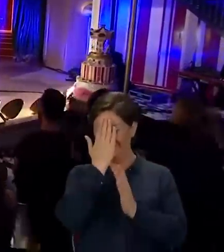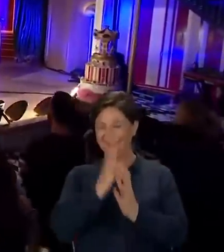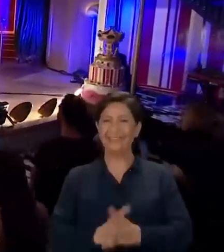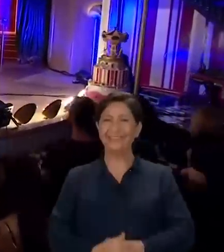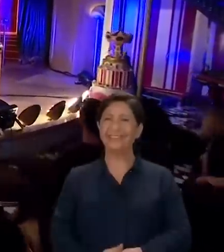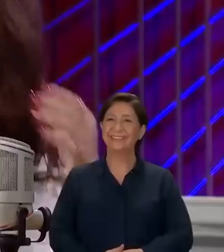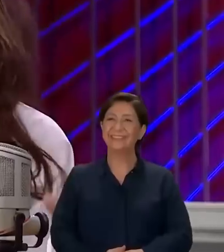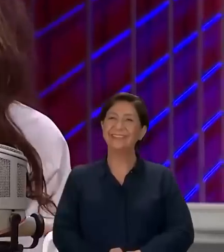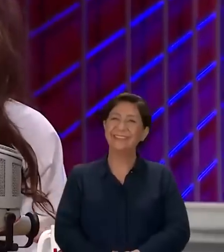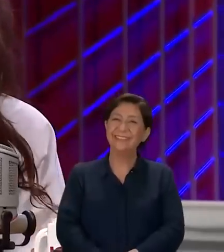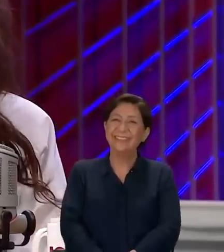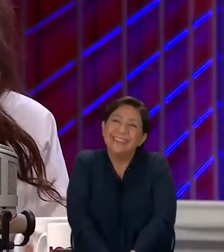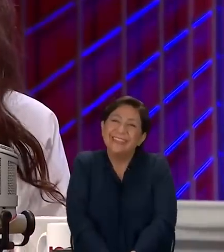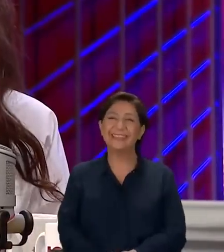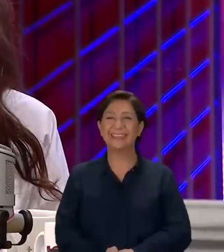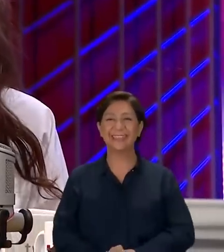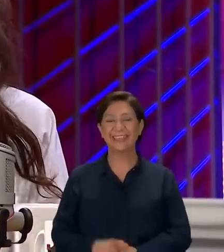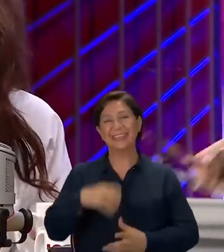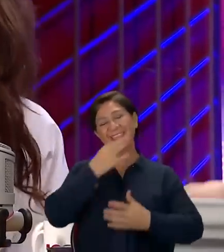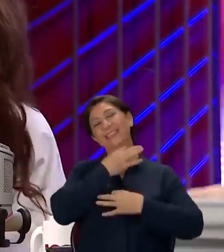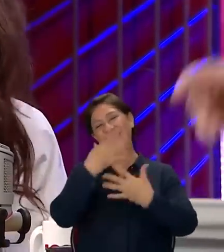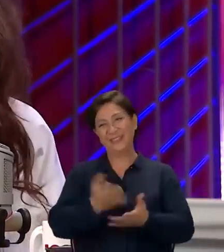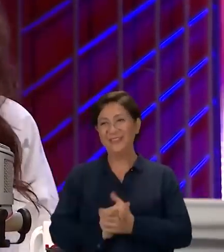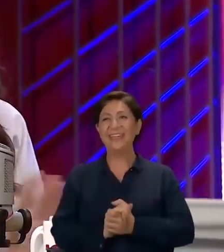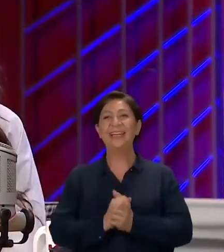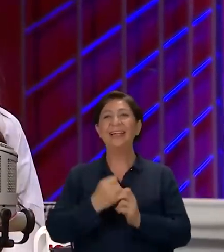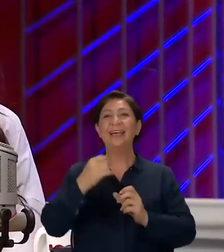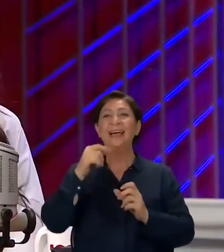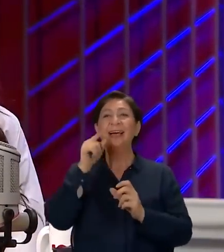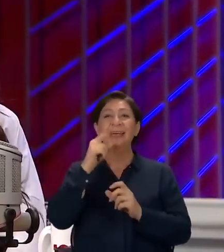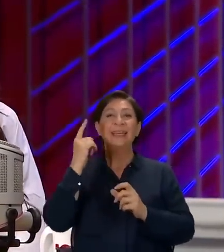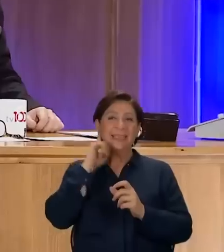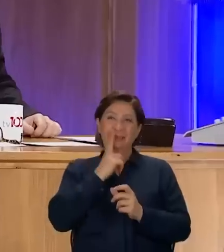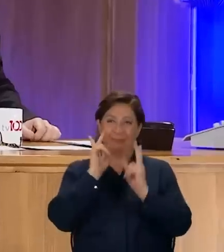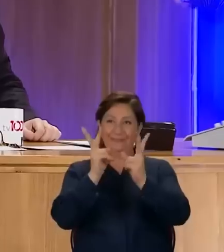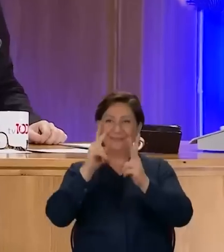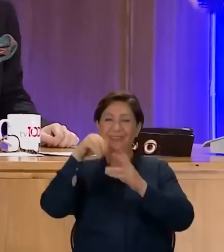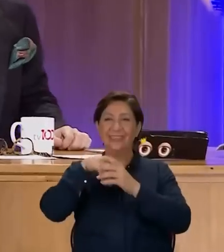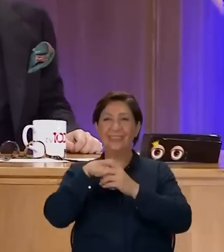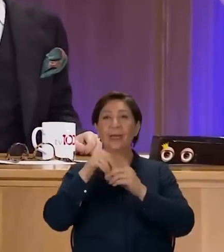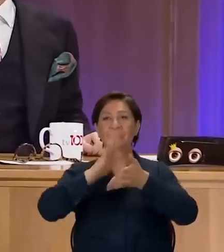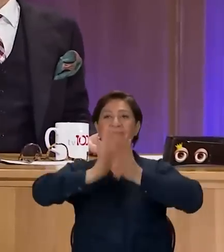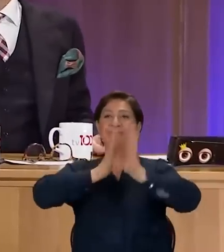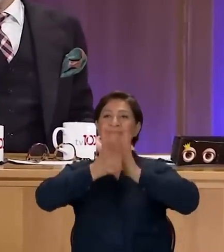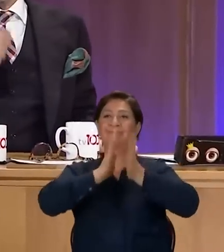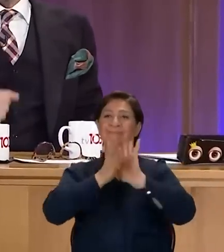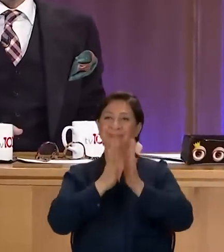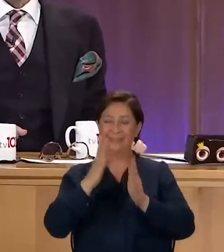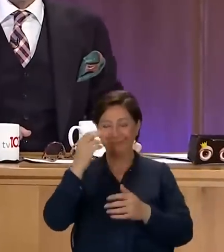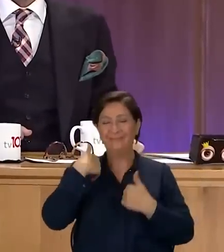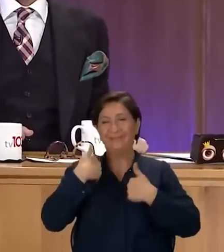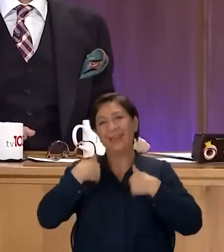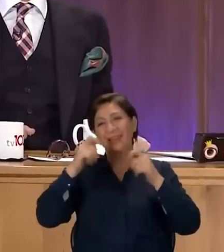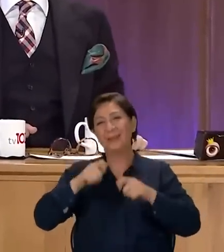Evet bak ay yerim seni güzel kızım benim. Bu duymayanlar için tabii ki bu çeviriler